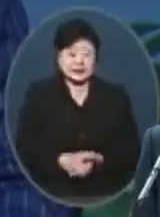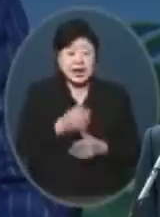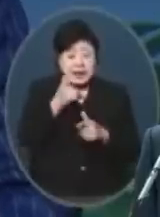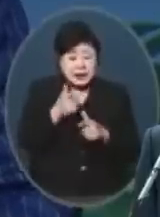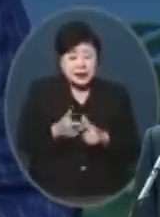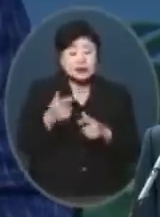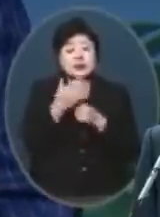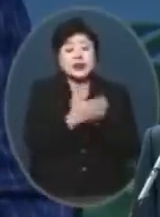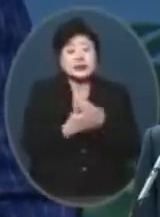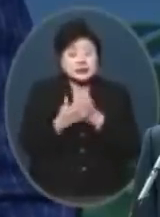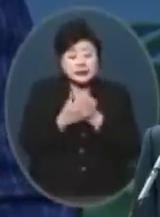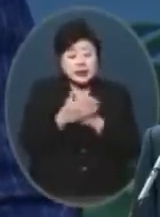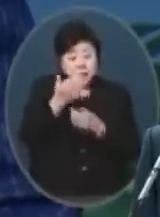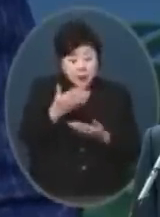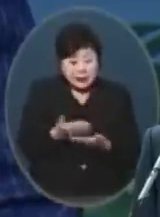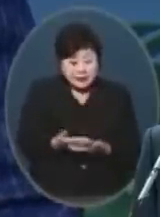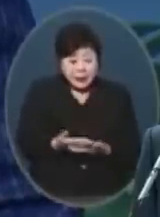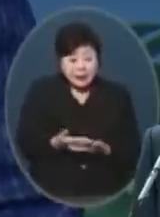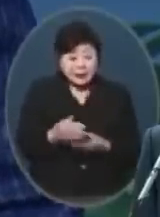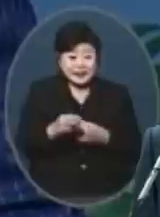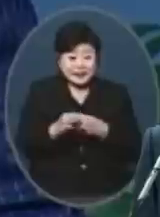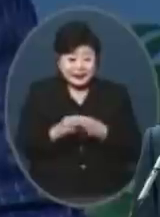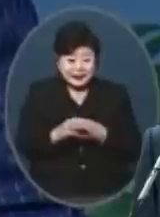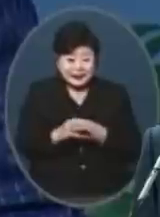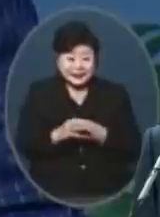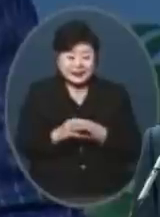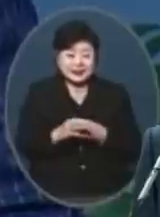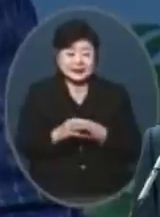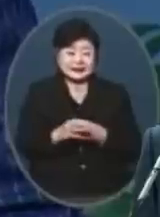예수님의 은혜를 받고 나면